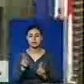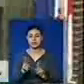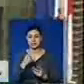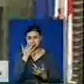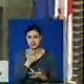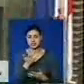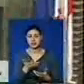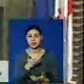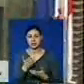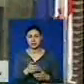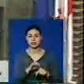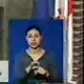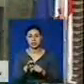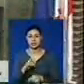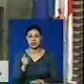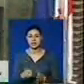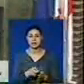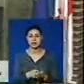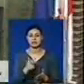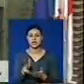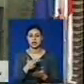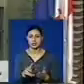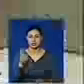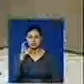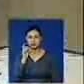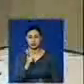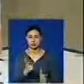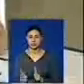განხილვები, ფოკუს ჯგუფების ჩატარება და კვლევის ანგარიშის მომზადება.